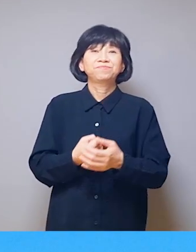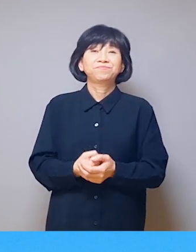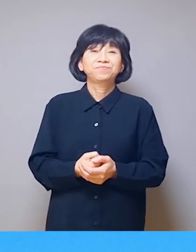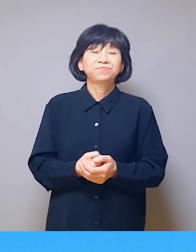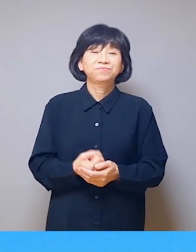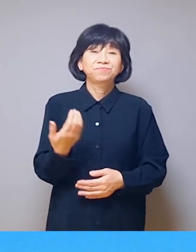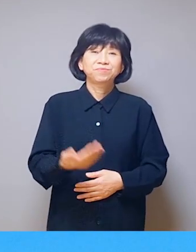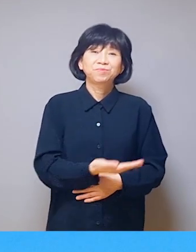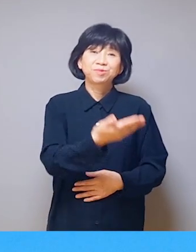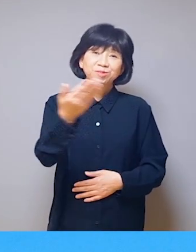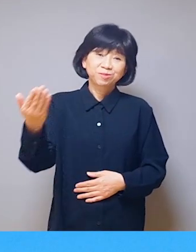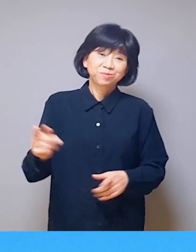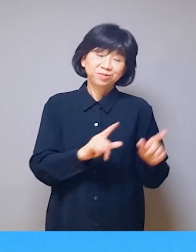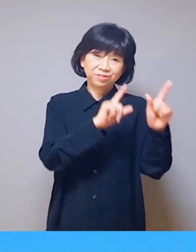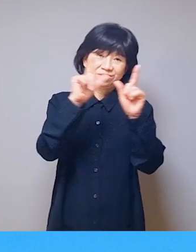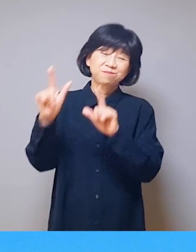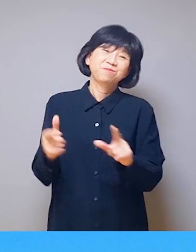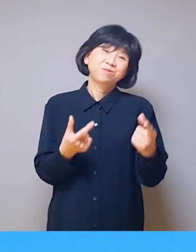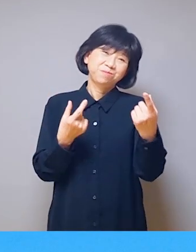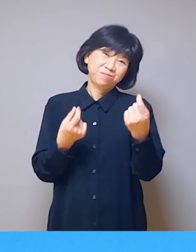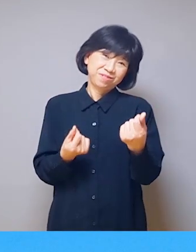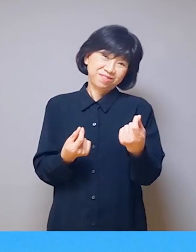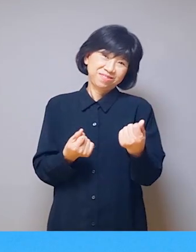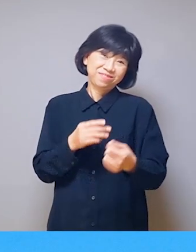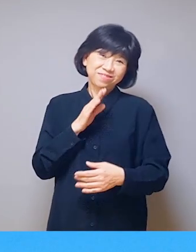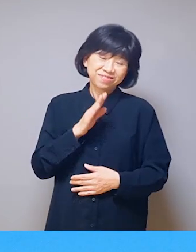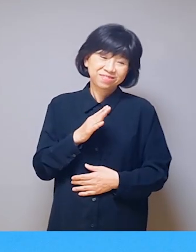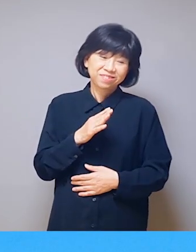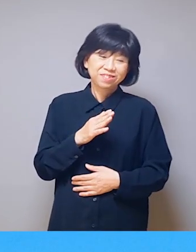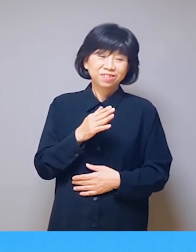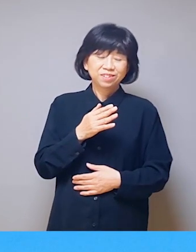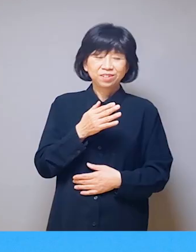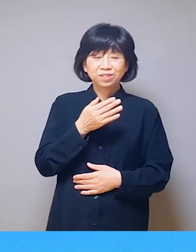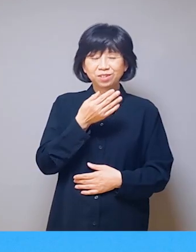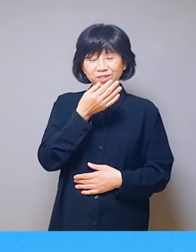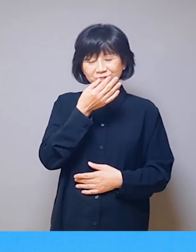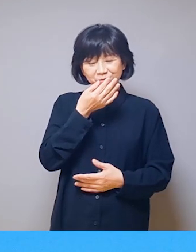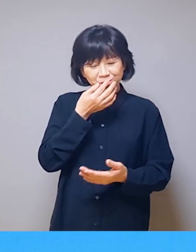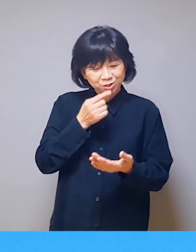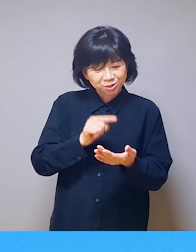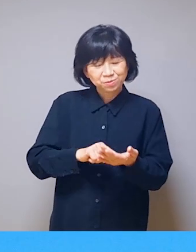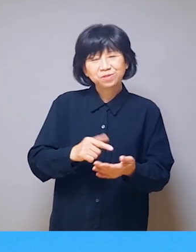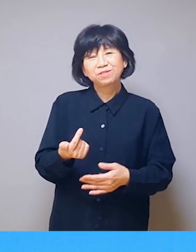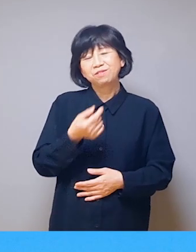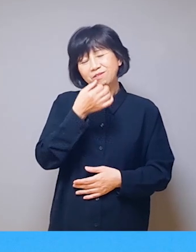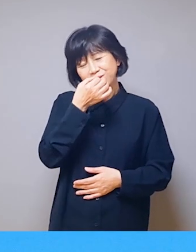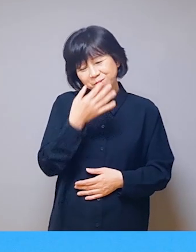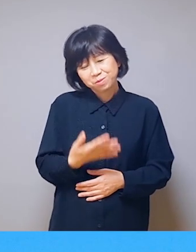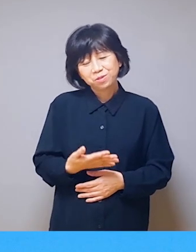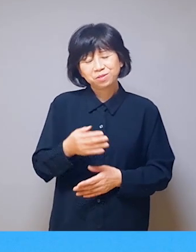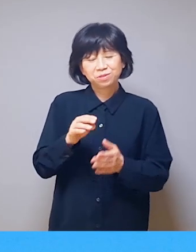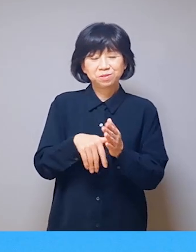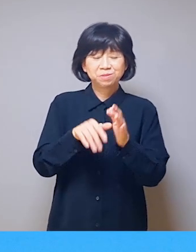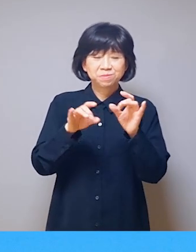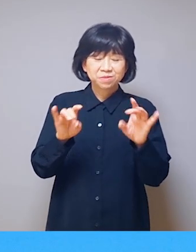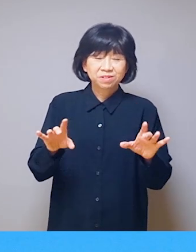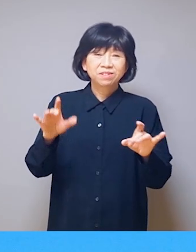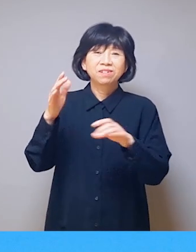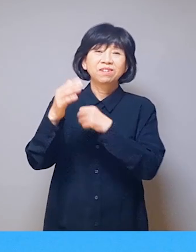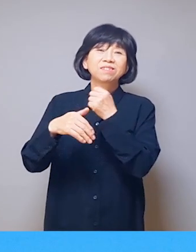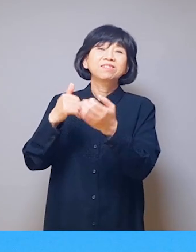여러분의 삶은 그렇지 않습니까? 참 쉽지 않은 인생의 여러 가지 우여곡절을 겪는데 그때마다 누구의